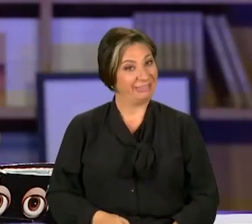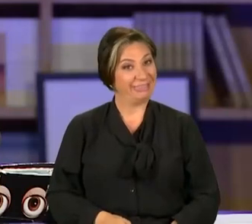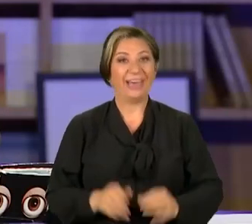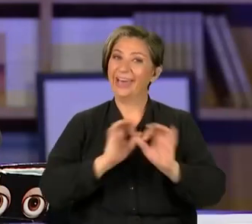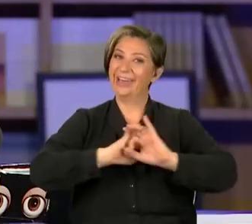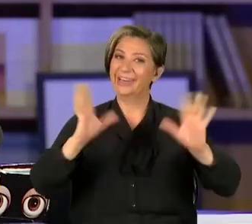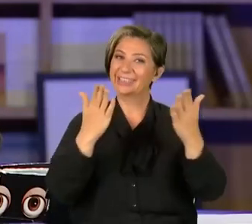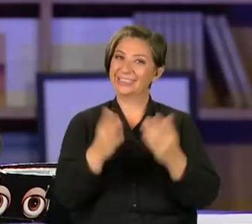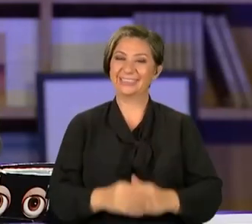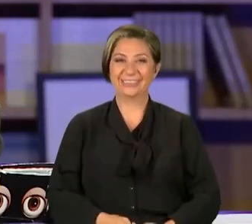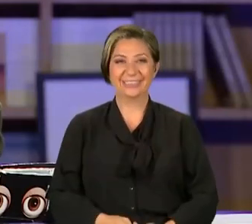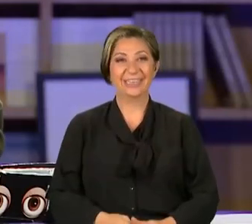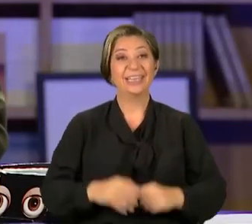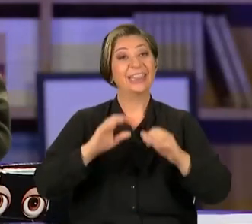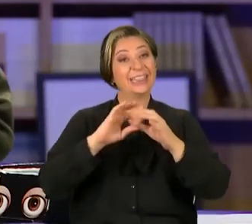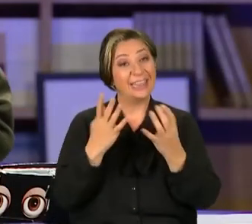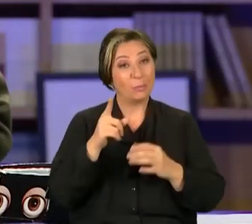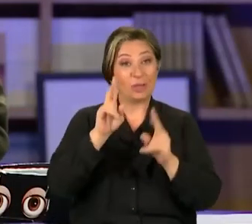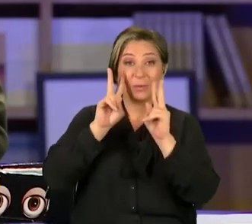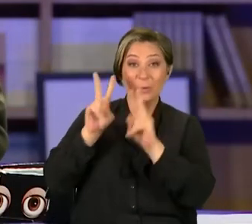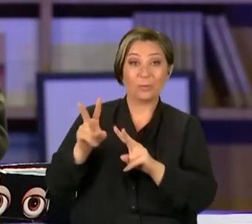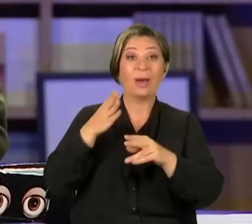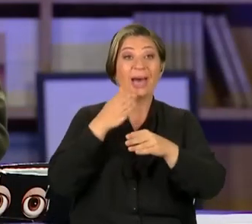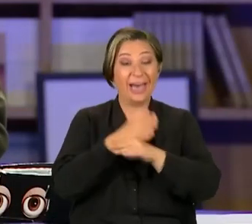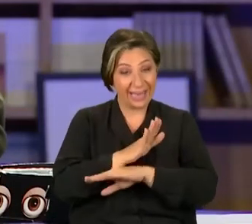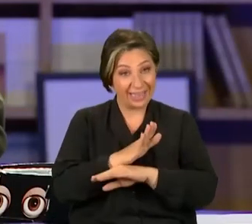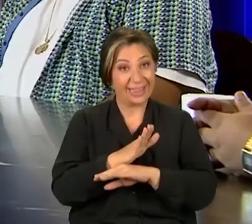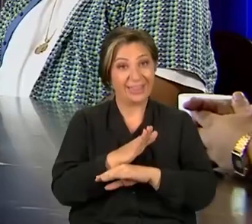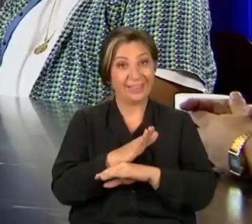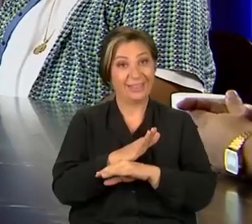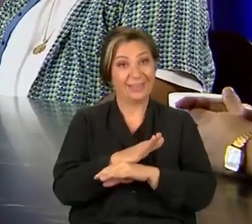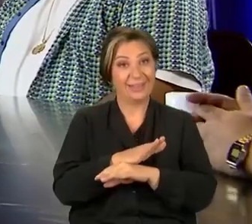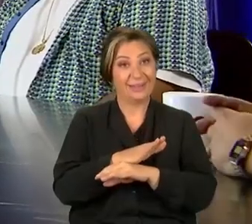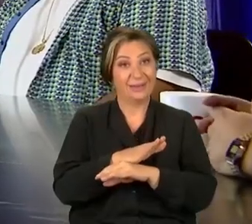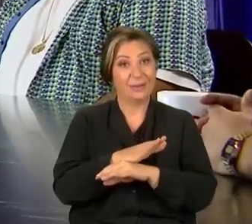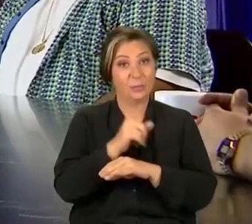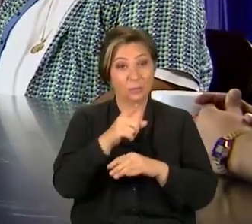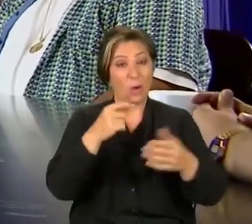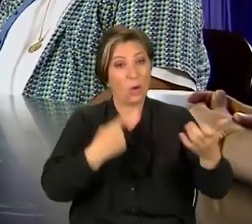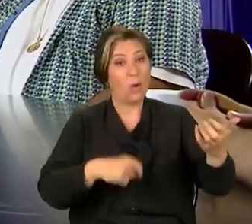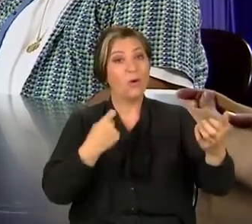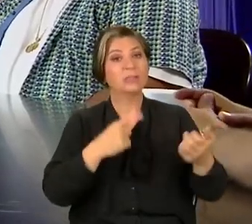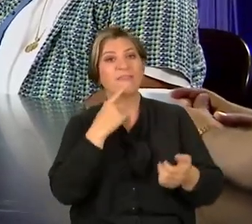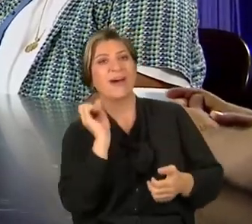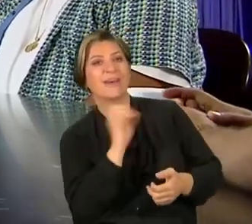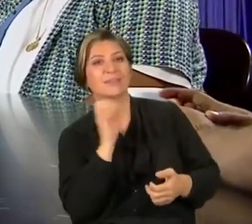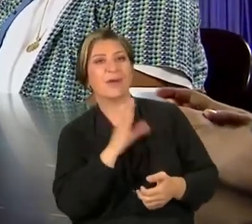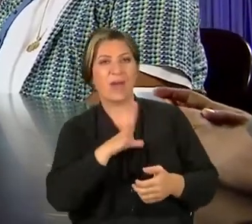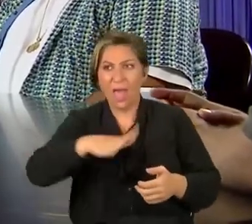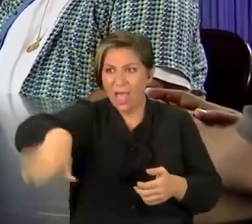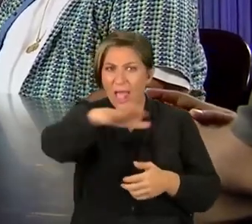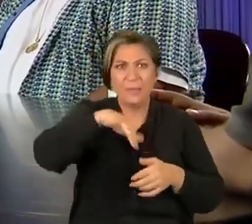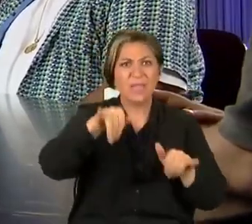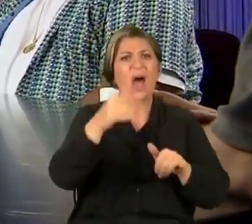harikasın Çünkü burada gördüğüm Hakikaten bu burada ozanlık var Hepinizde